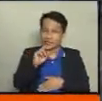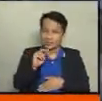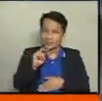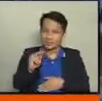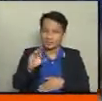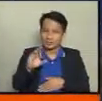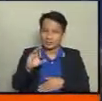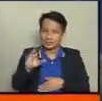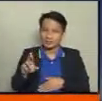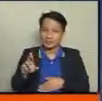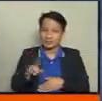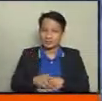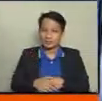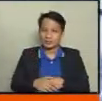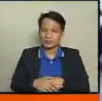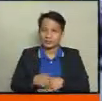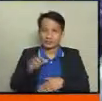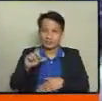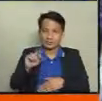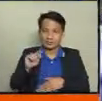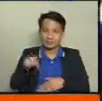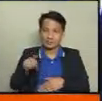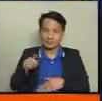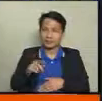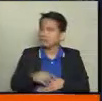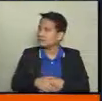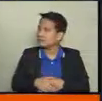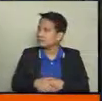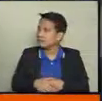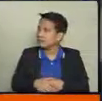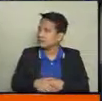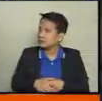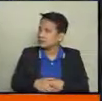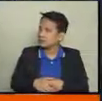si Lieutenant Colonel